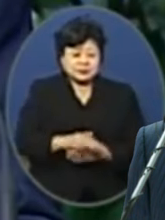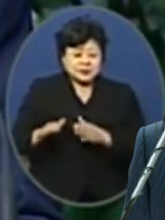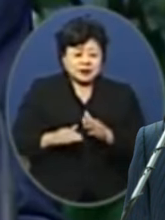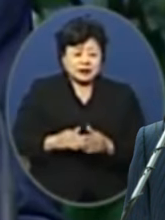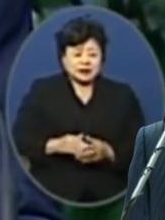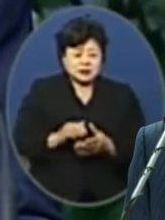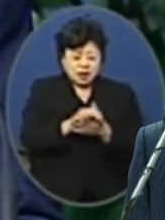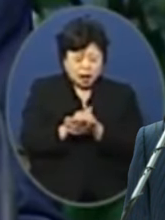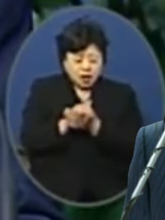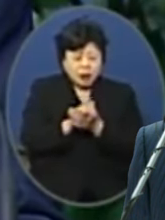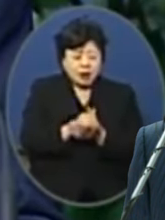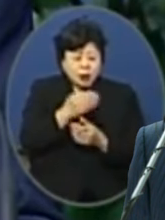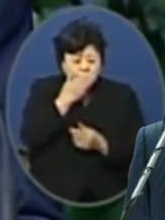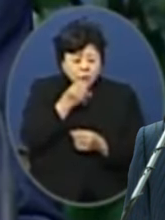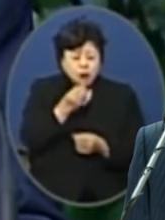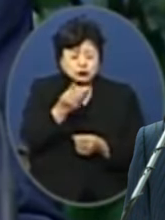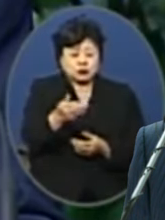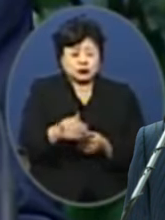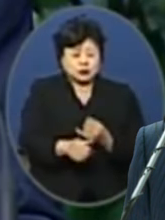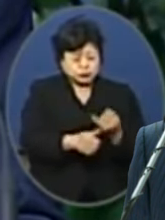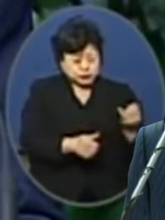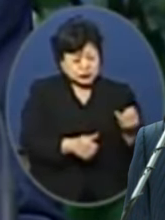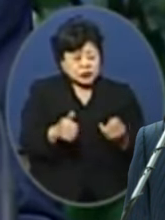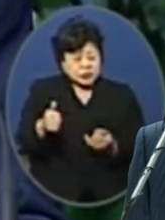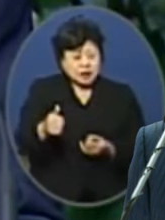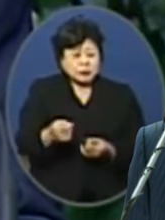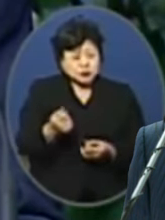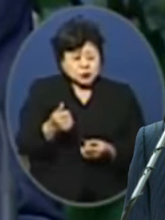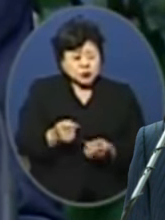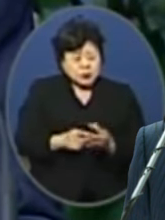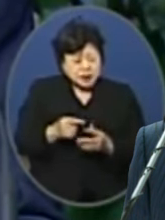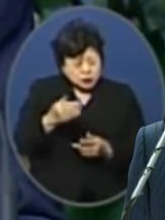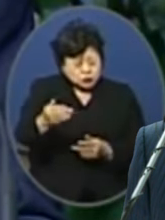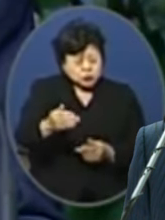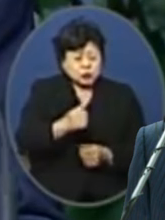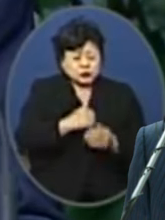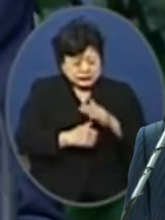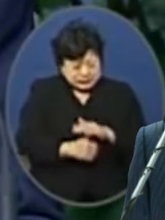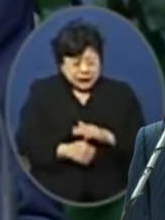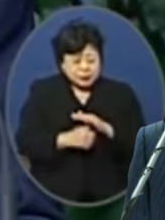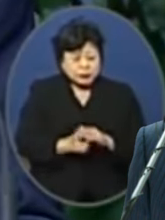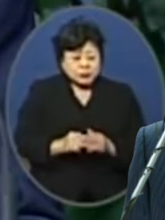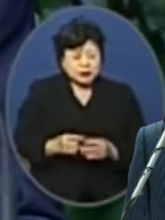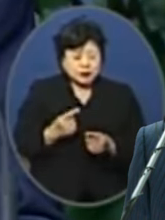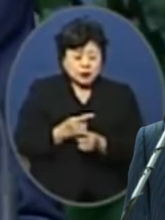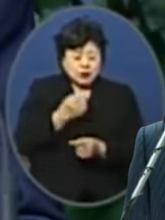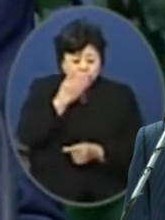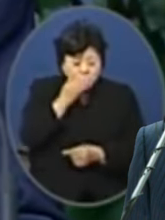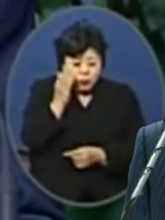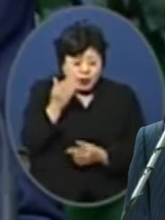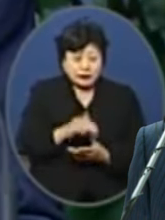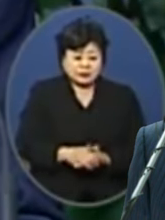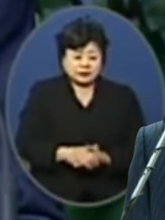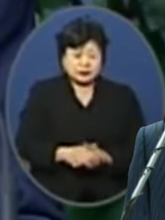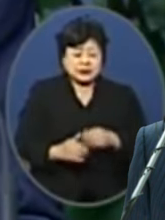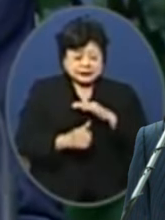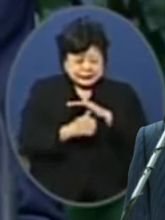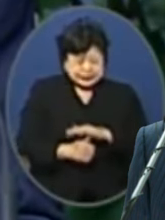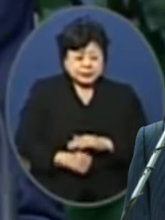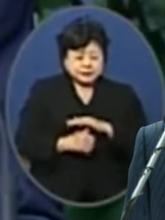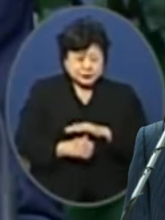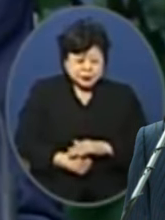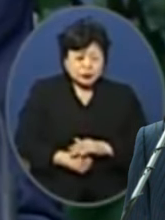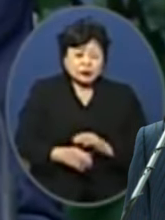불화가 없어질 수 있는 것입니다 또 아내는 남편을 조금만 참고 이해해 주면은 변화될 수가 있는 것입니다 참고